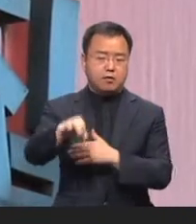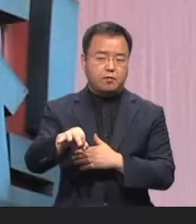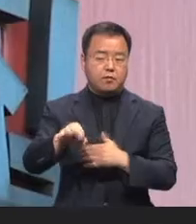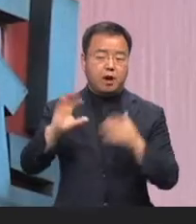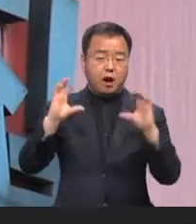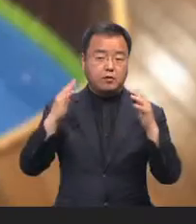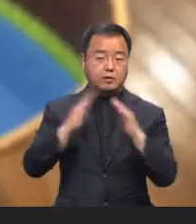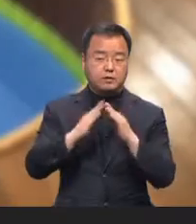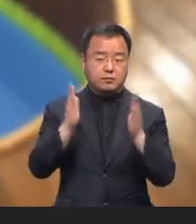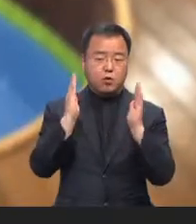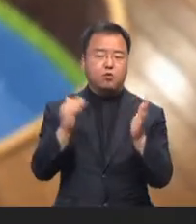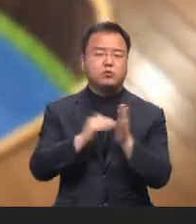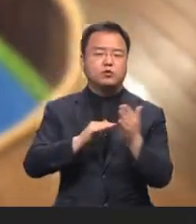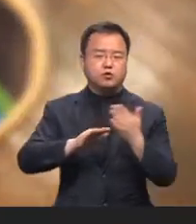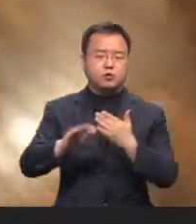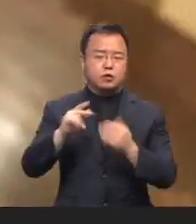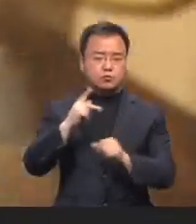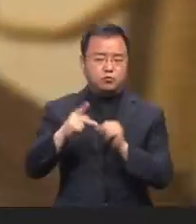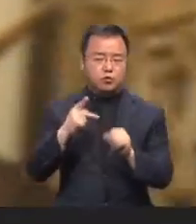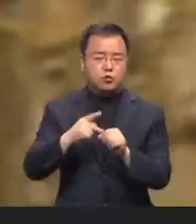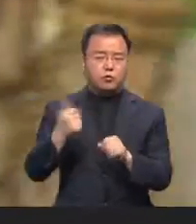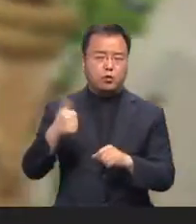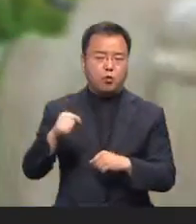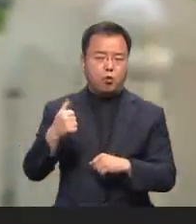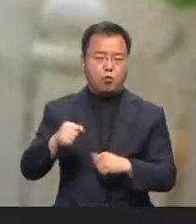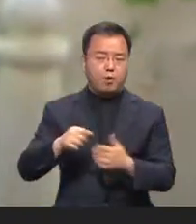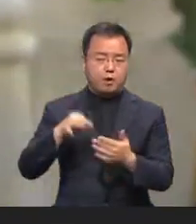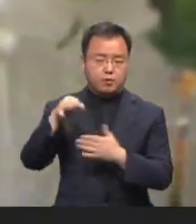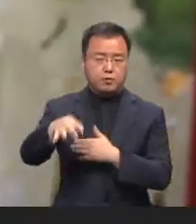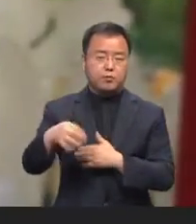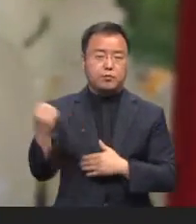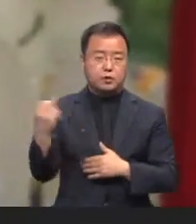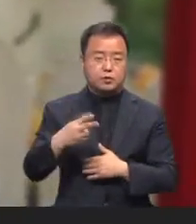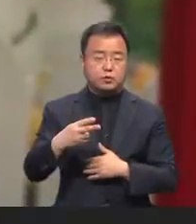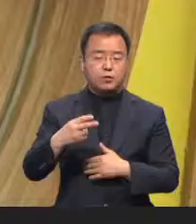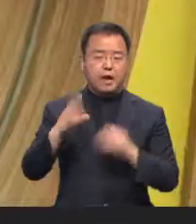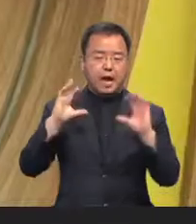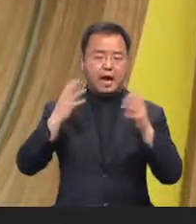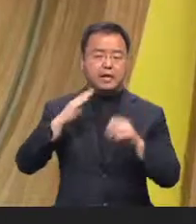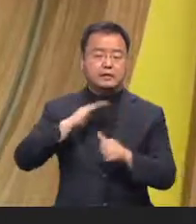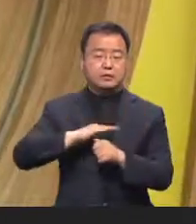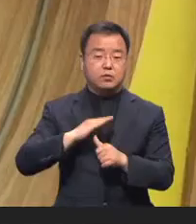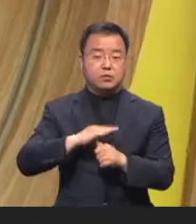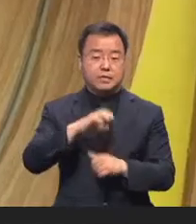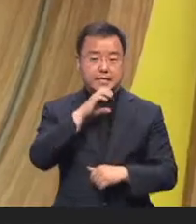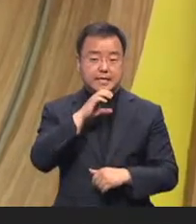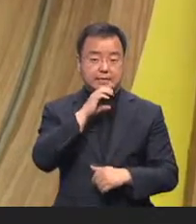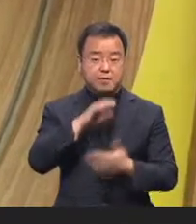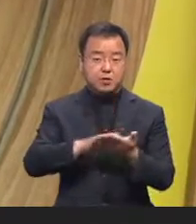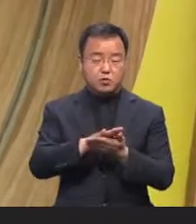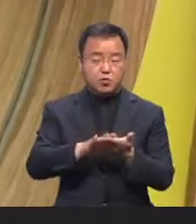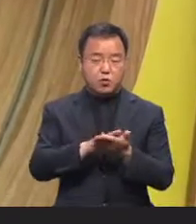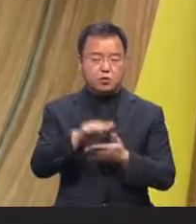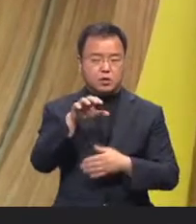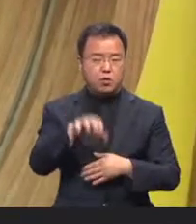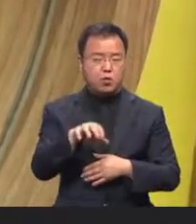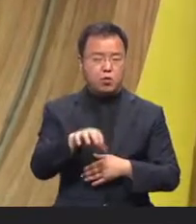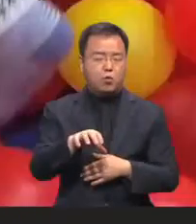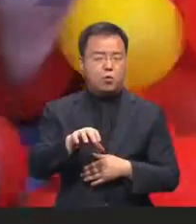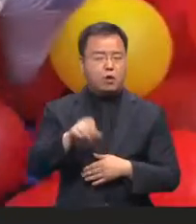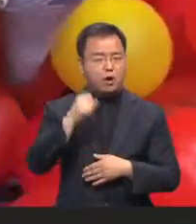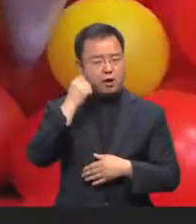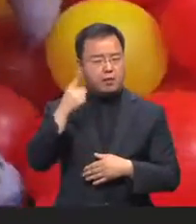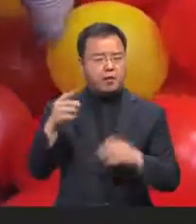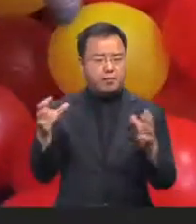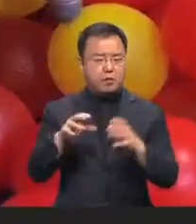50,000원 여기 아이가 좋아하는 키즈카페 일주일에 한 번씩 만 가도 한달에 2 3 10만원은 훌쩍 넘어갑니다